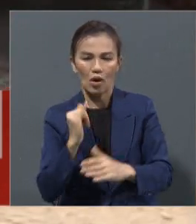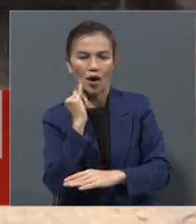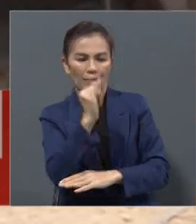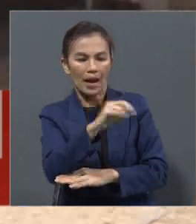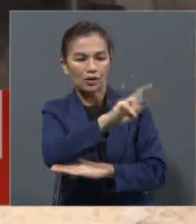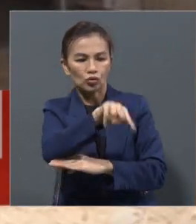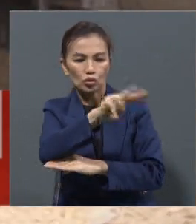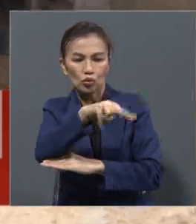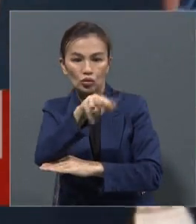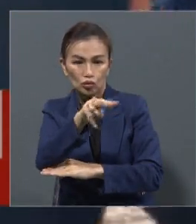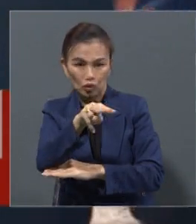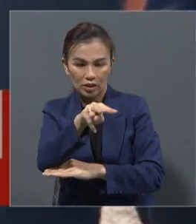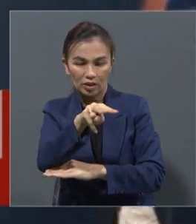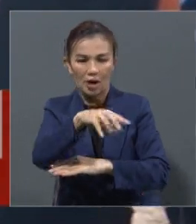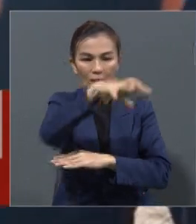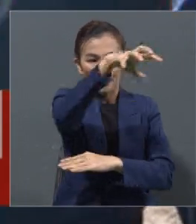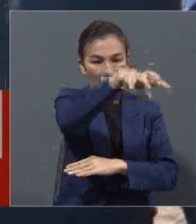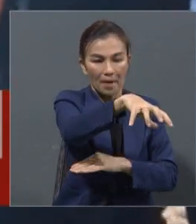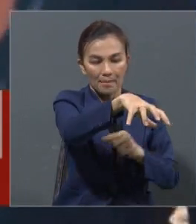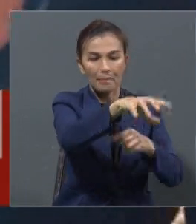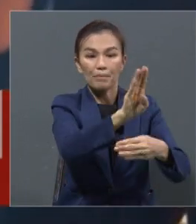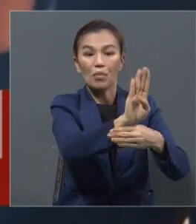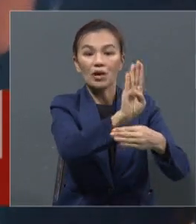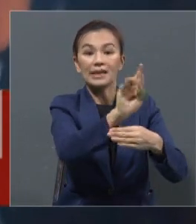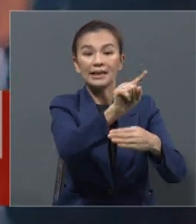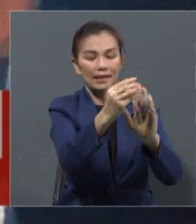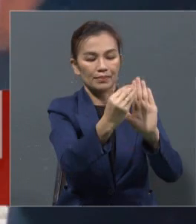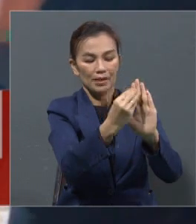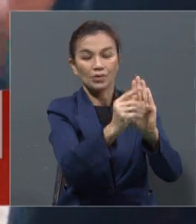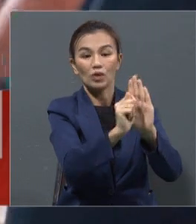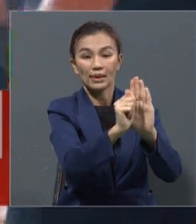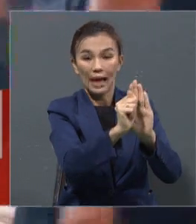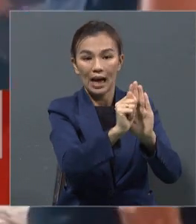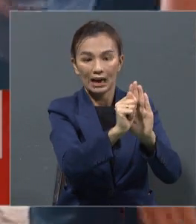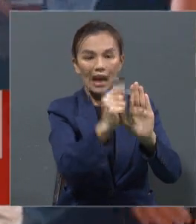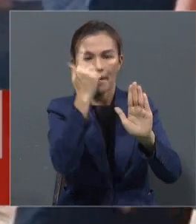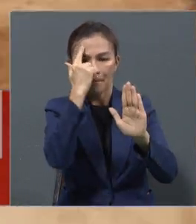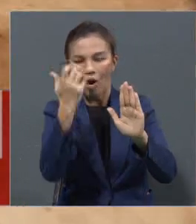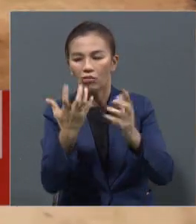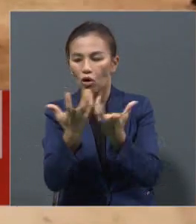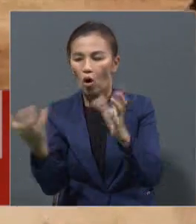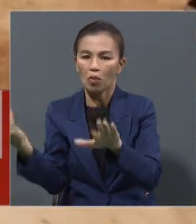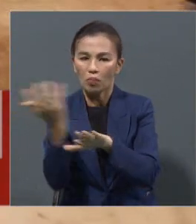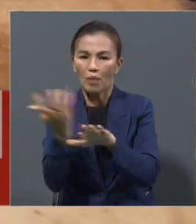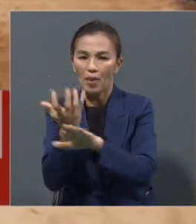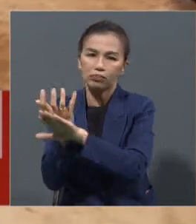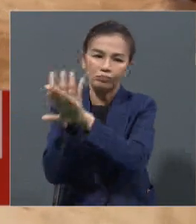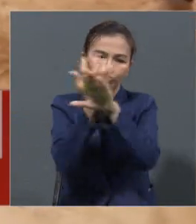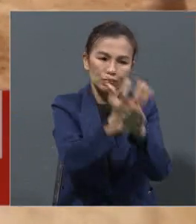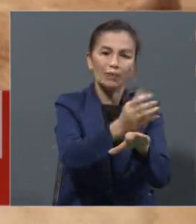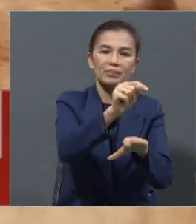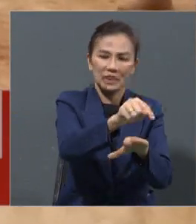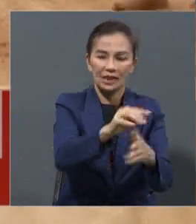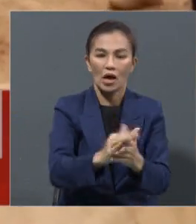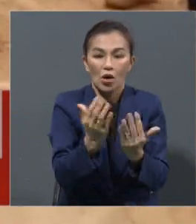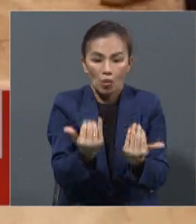คอยของบริษัทบาแนบอนนะครับก่อนที่จะมีการขนย้ายกากแคดเมียมกลับคืนบ่อฝังกลบที่จังหวัดตากวันนี้ทั้งตัวแทน